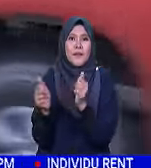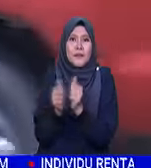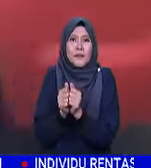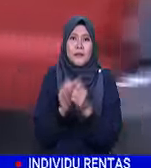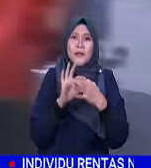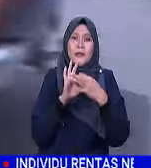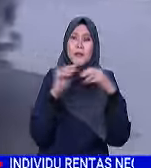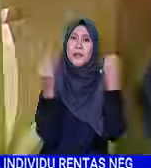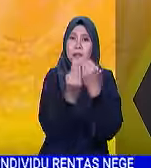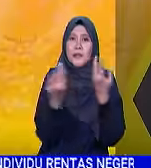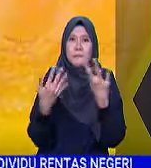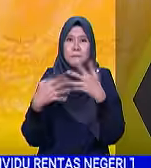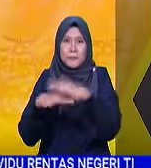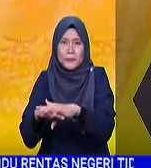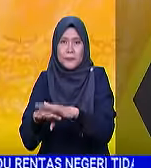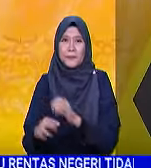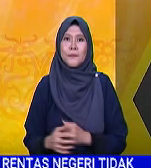masyarakat.